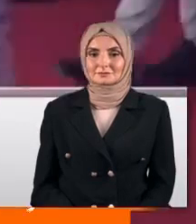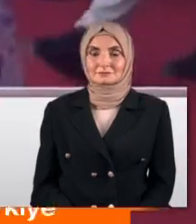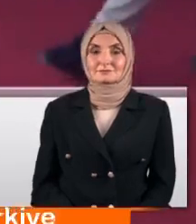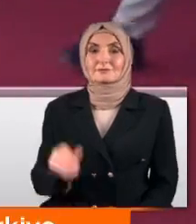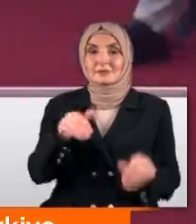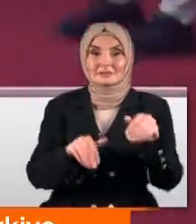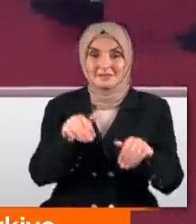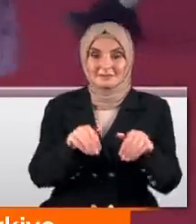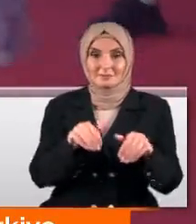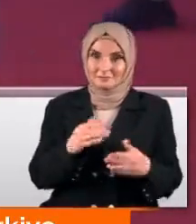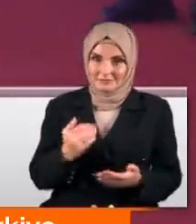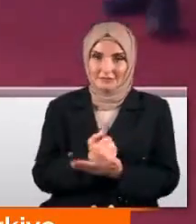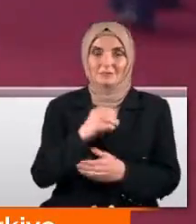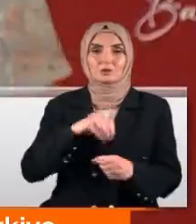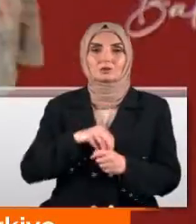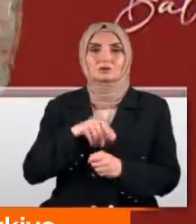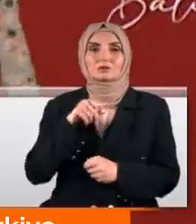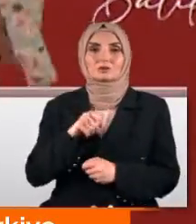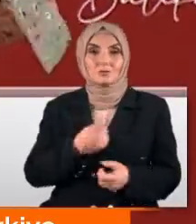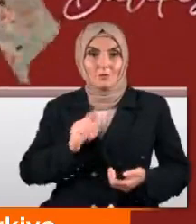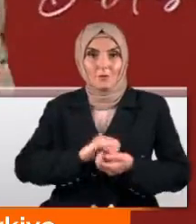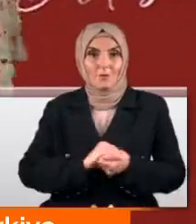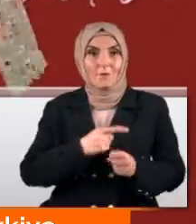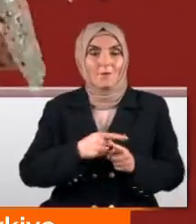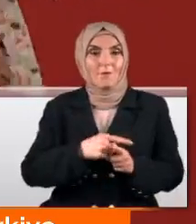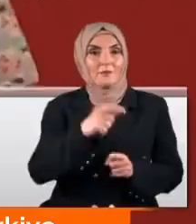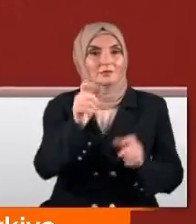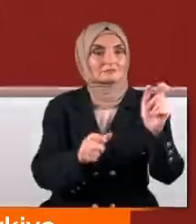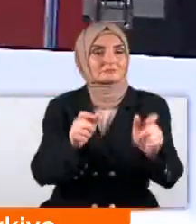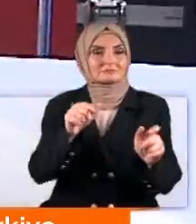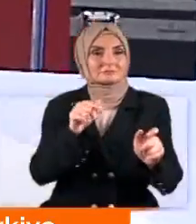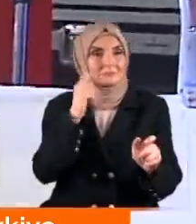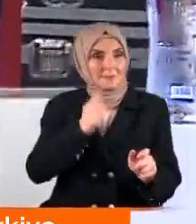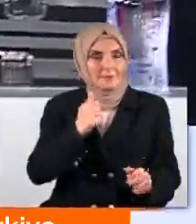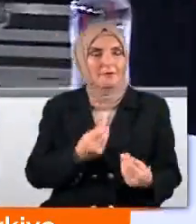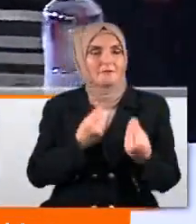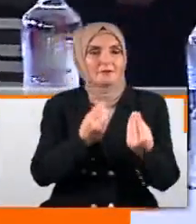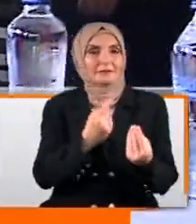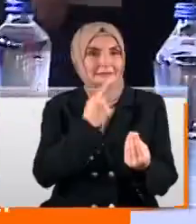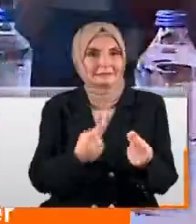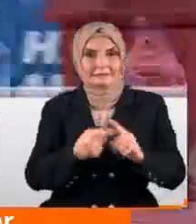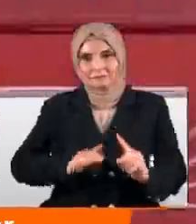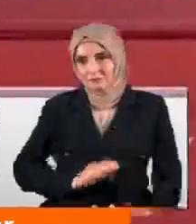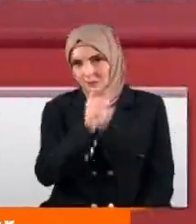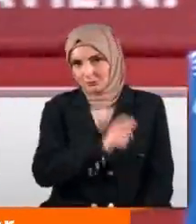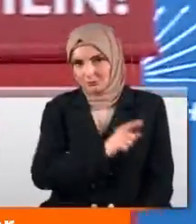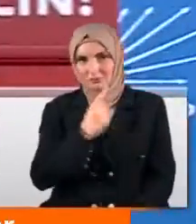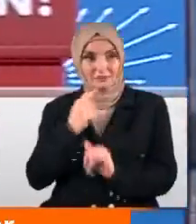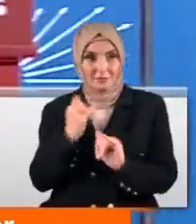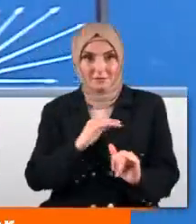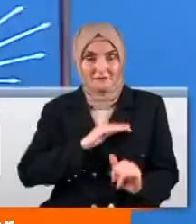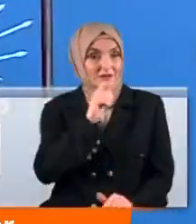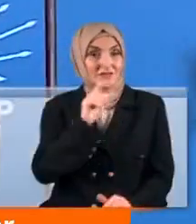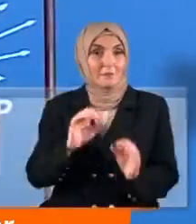Seçimleri kazanabilmek için koalisyon ortaklarına bakanlık vaat eden Kılıçdaroğlu'nun tepkilere ne yanıt vereceği merak konusu.